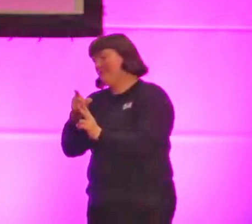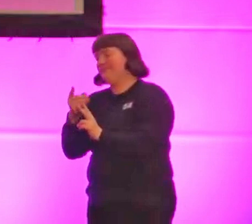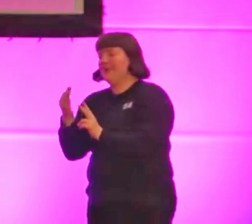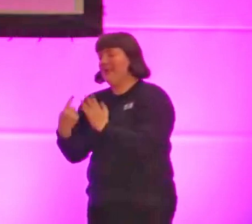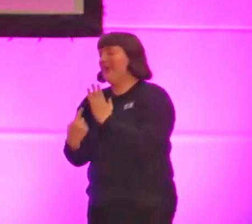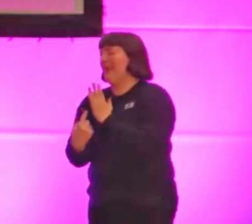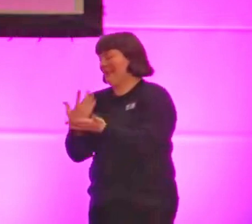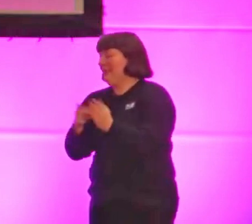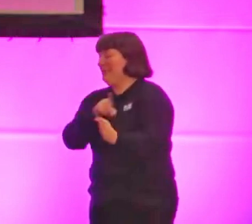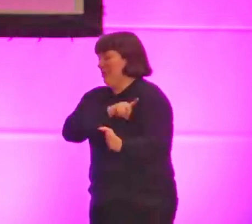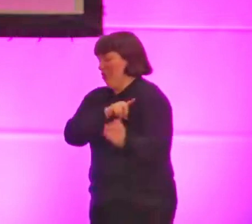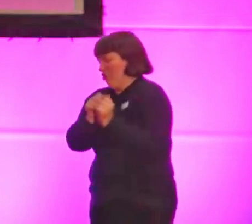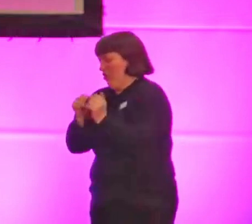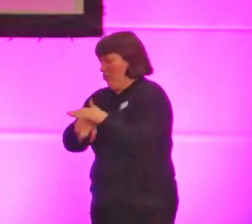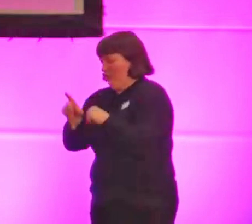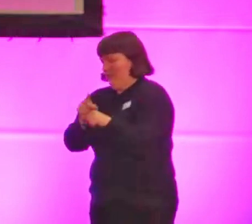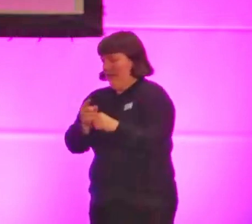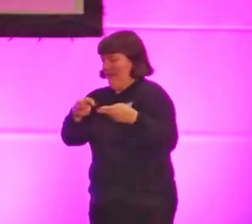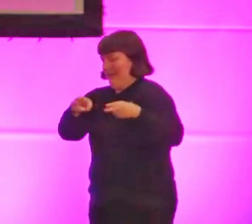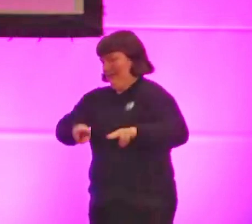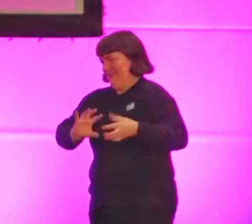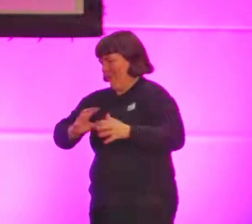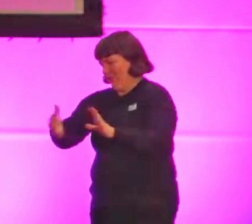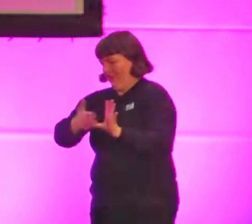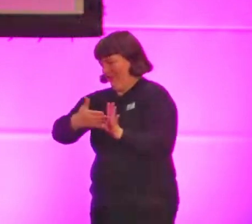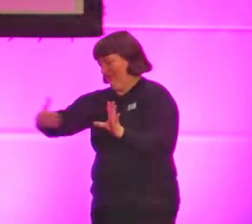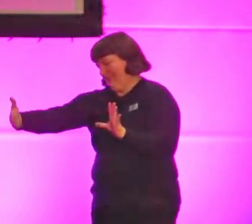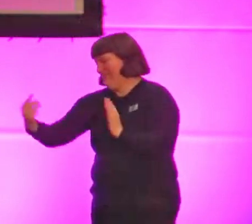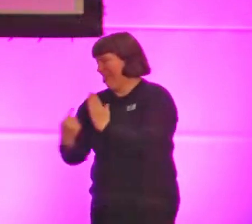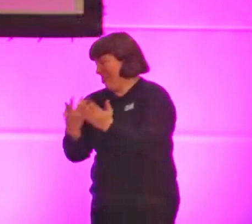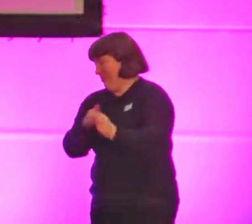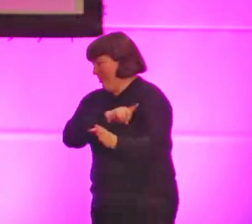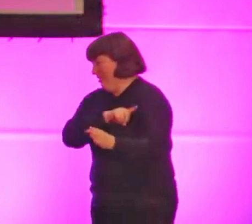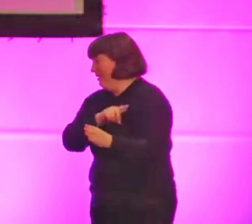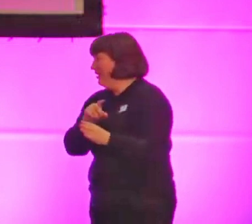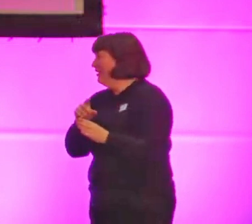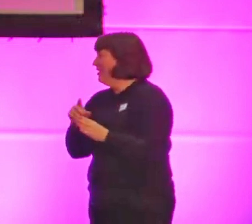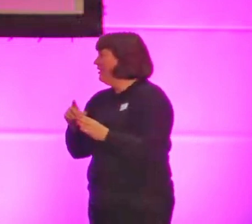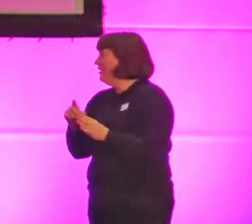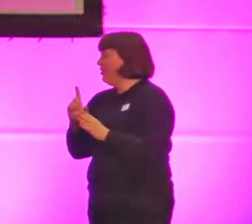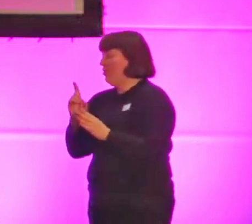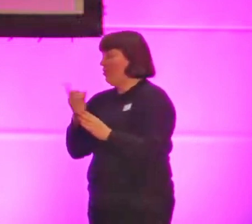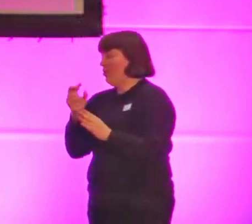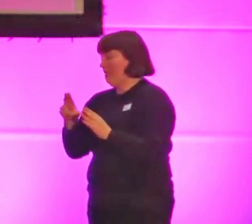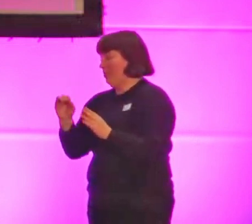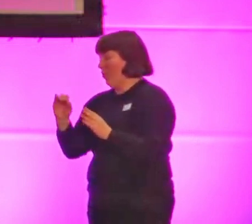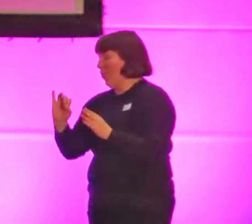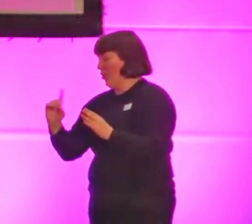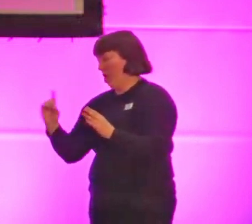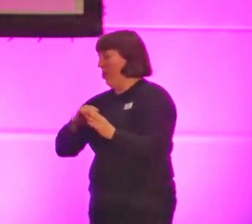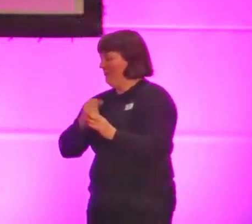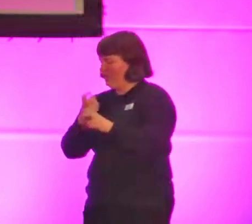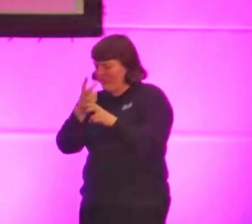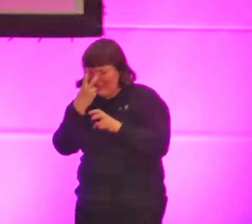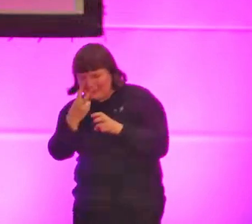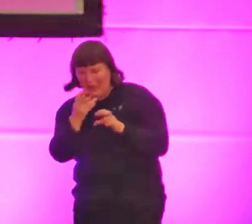det har ju skett en hel del saker under rättegången, under hela perioden egentligen, där man är från din och sida försökt hitta vägar